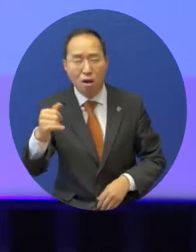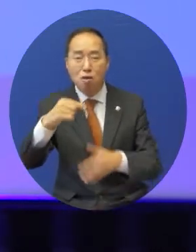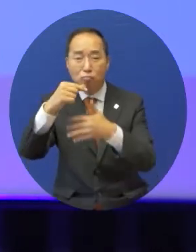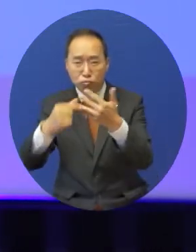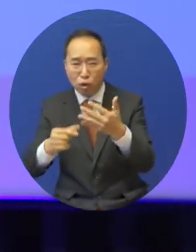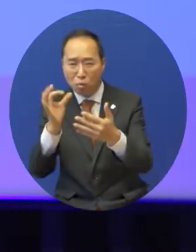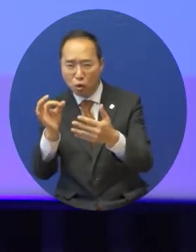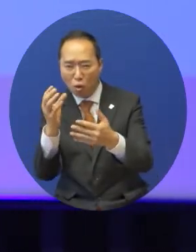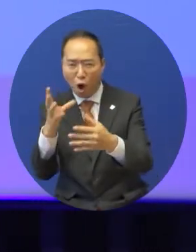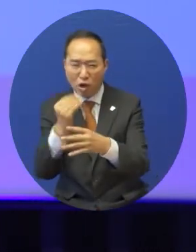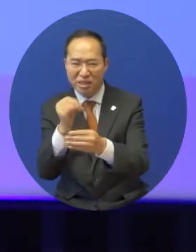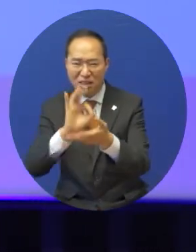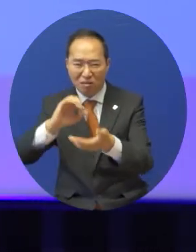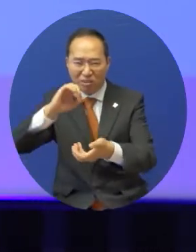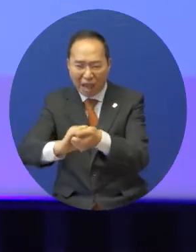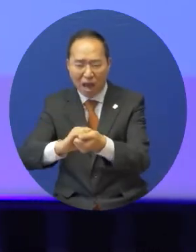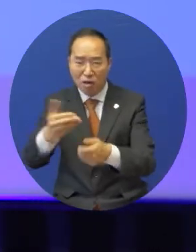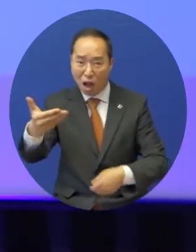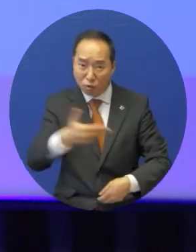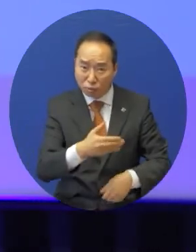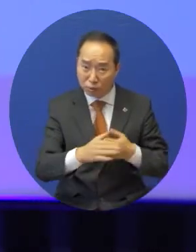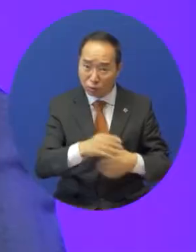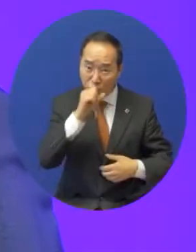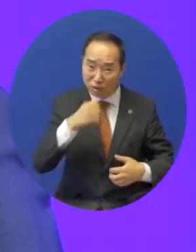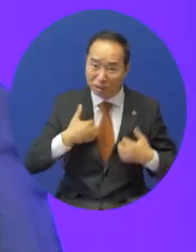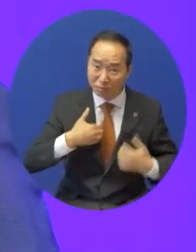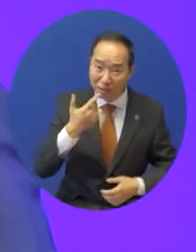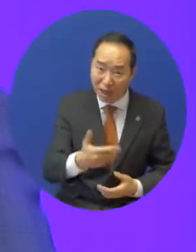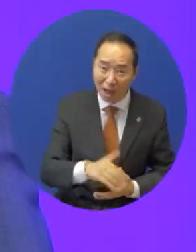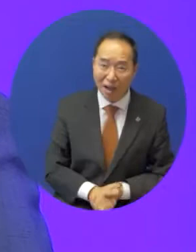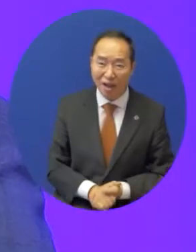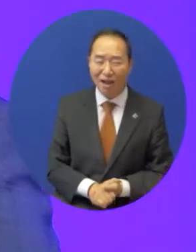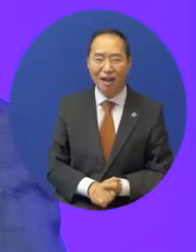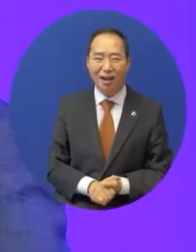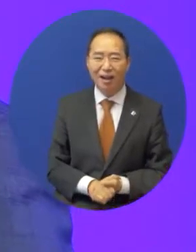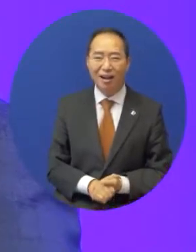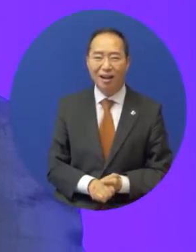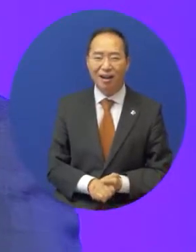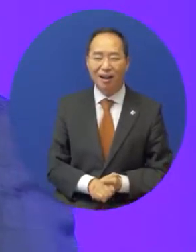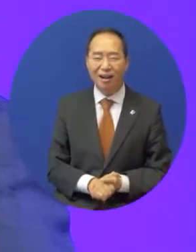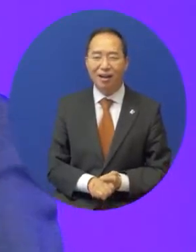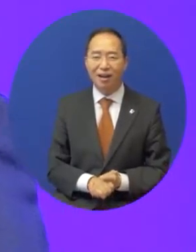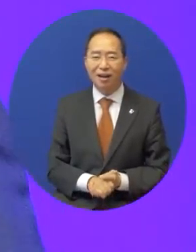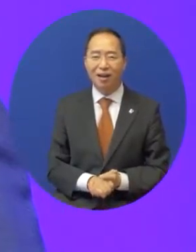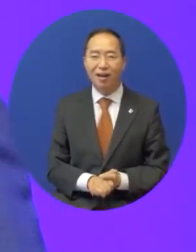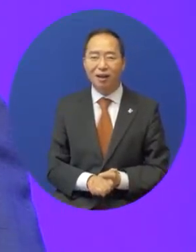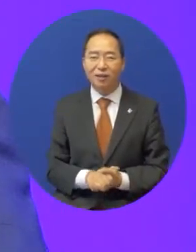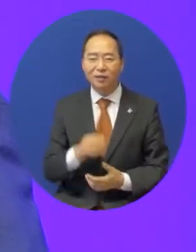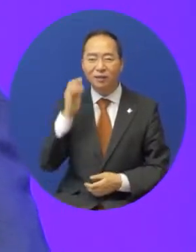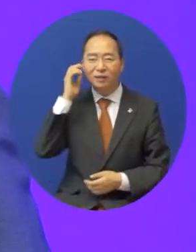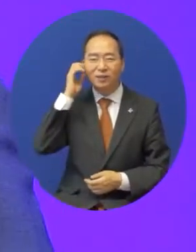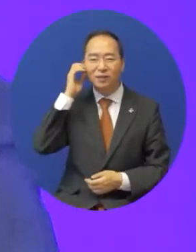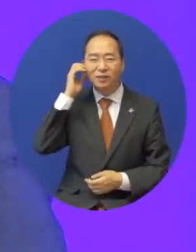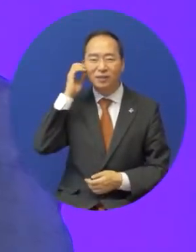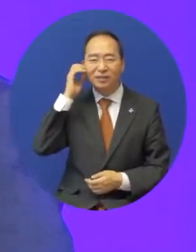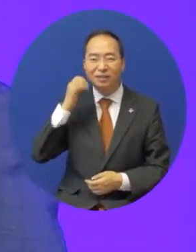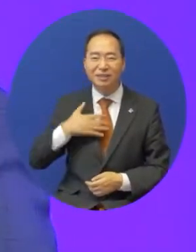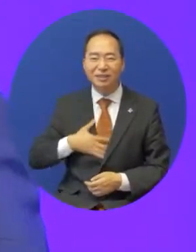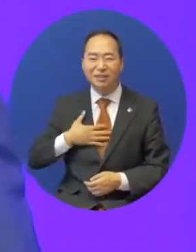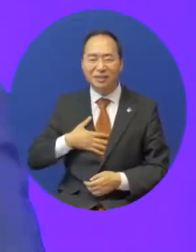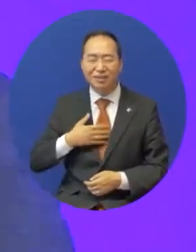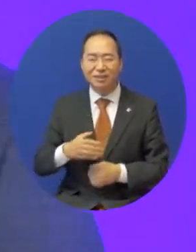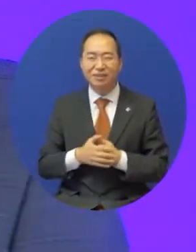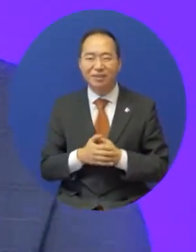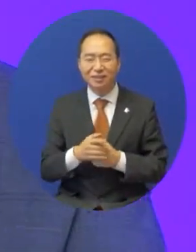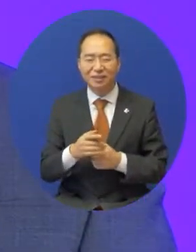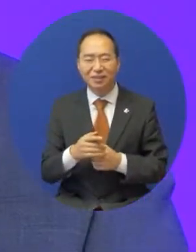좋아하시겠어요? 그래서 제가 할 말이 없더라고요. 그래서 저는 그 돈을 받으면 해킹을 해서 제 마음대로